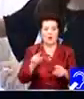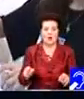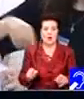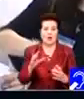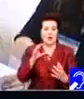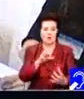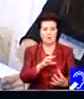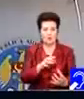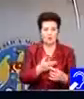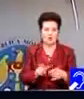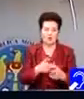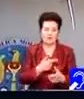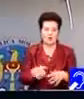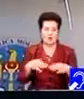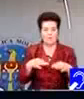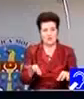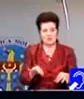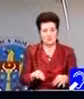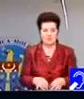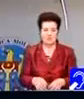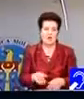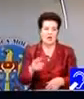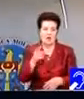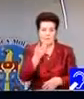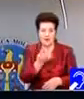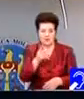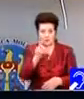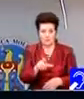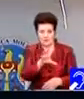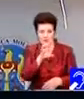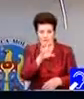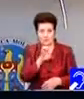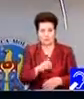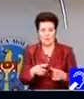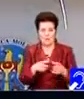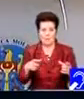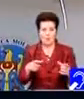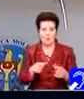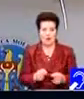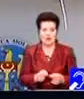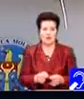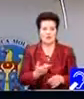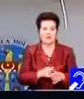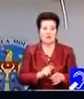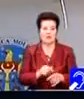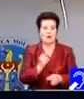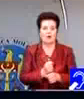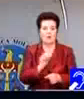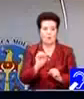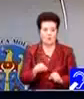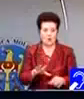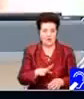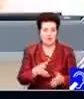autocarul sau cu una și aceeași mașină. Alte 4 persoane și-au fotografiat buletinul de vot cu opțiunea deja aleasă, lucru care poate fi